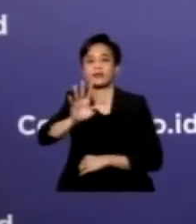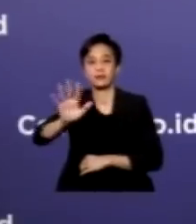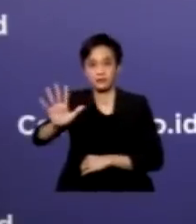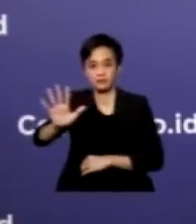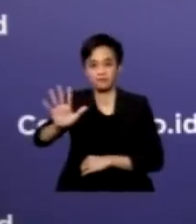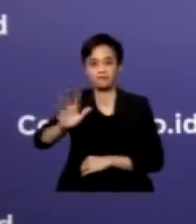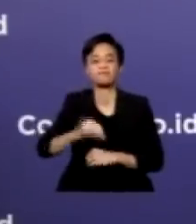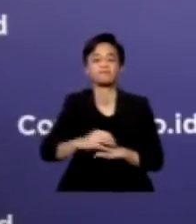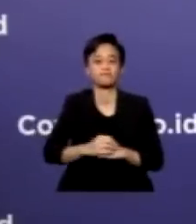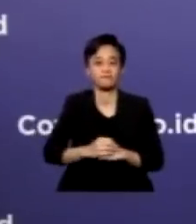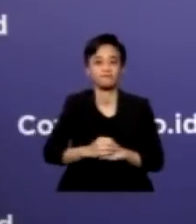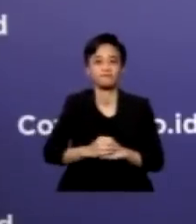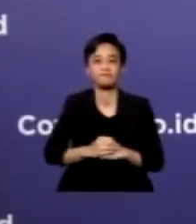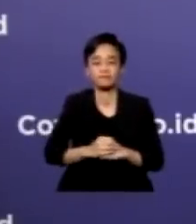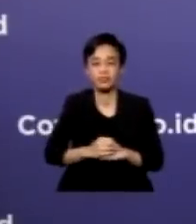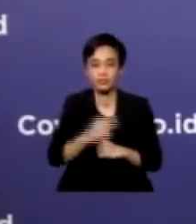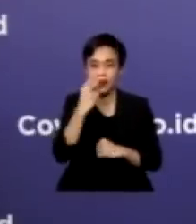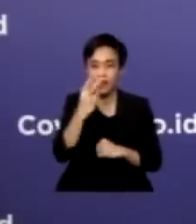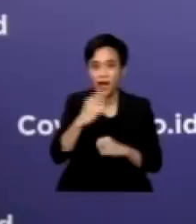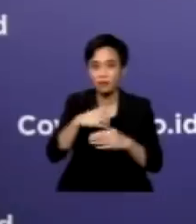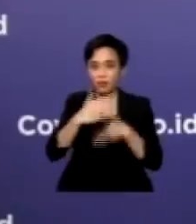orang. Kita perhatikan sebarannya,